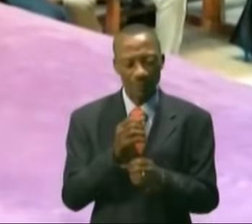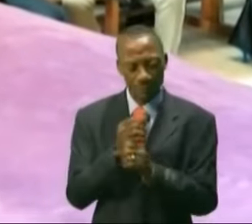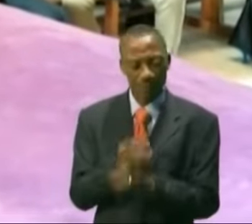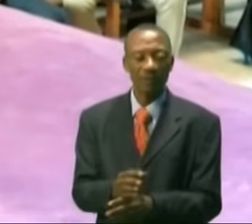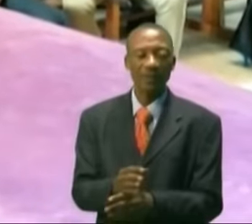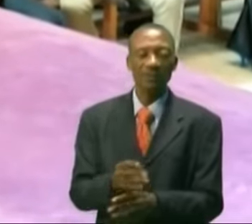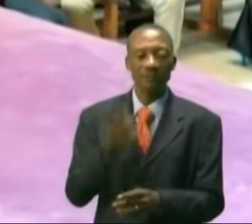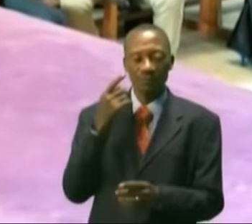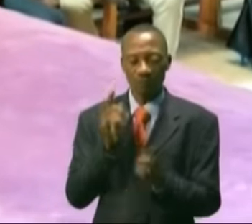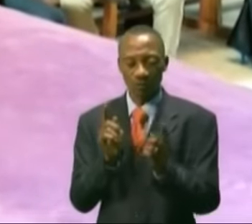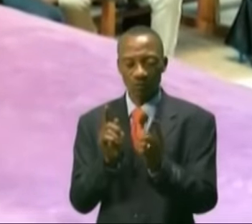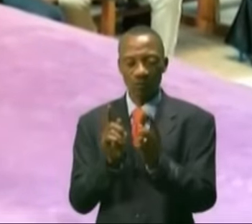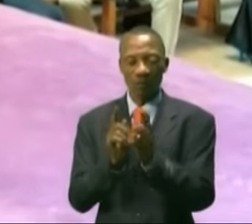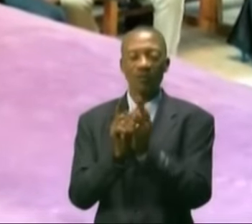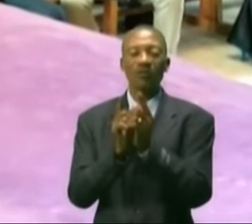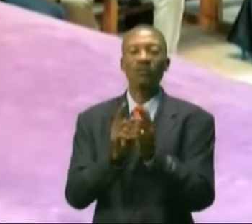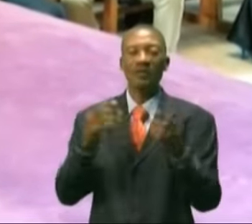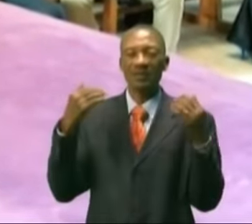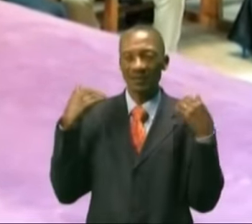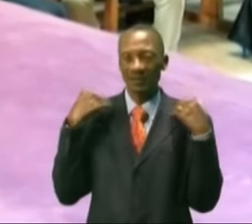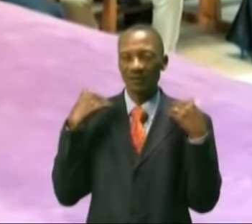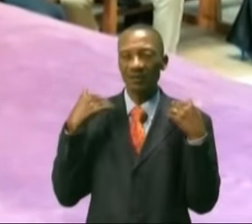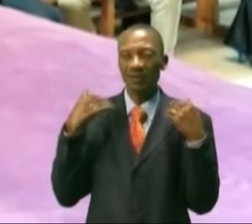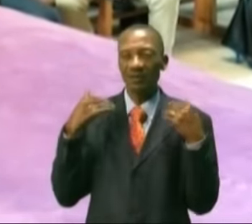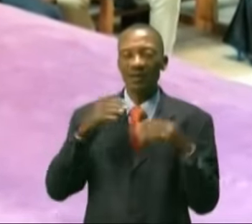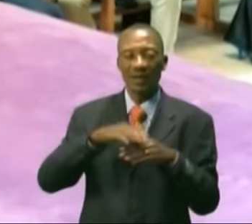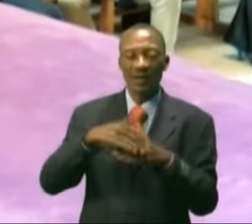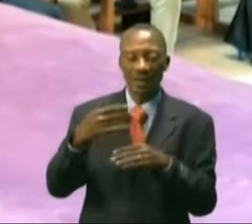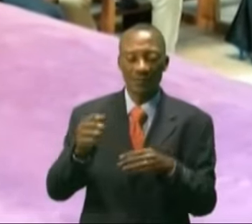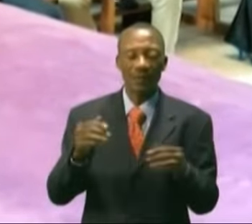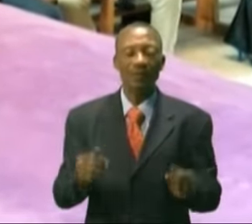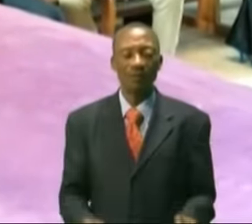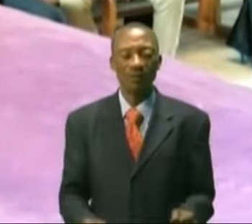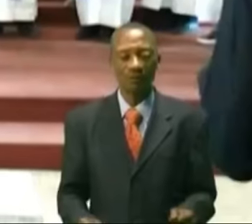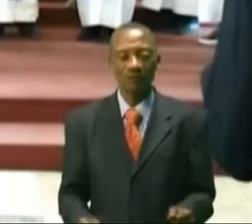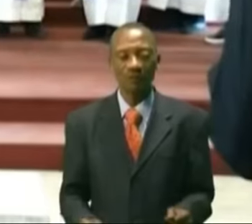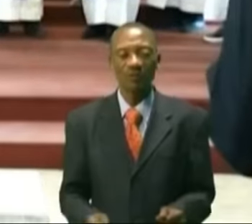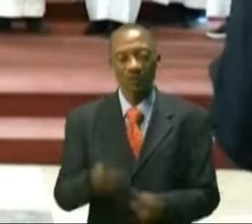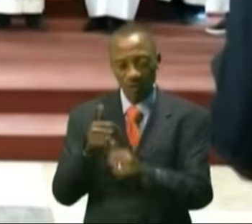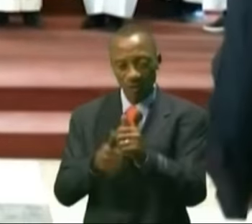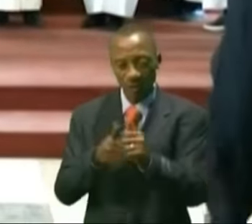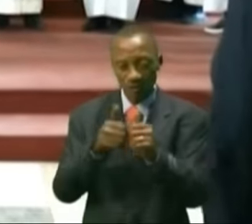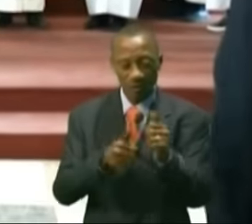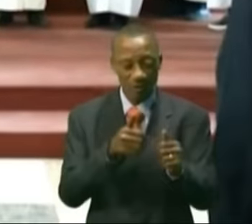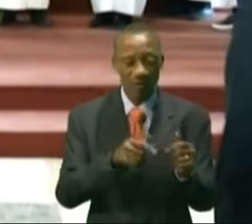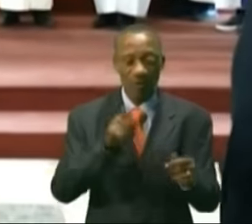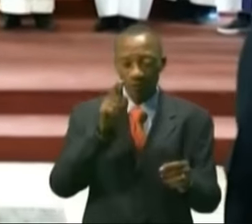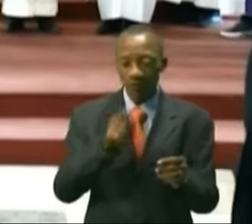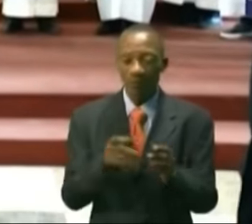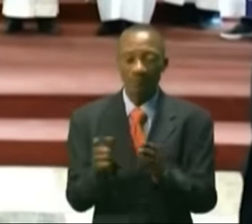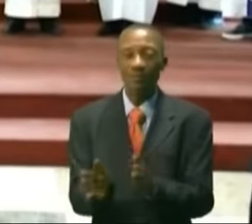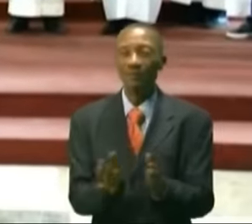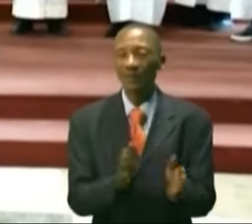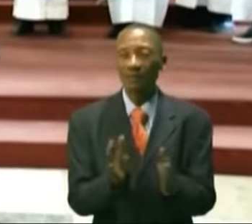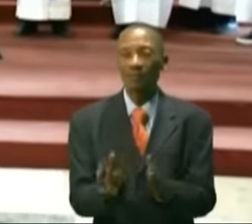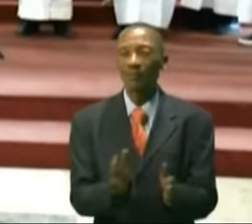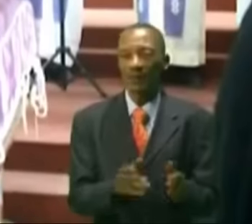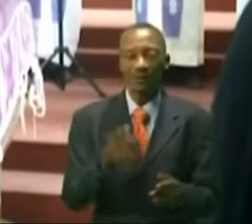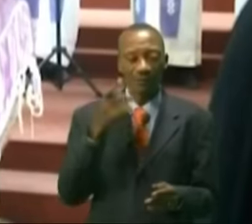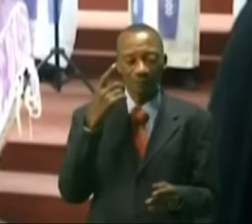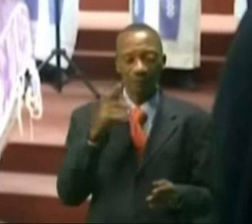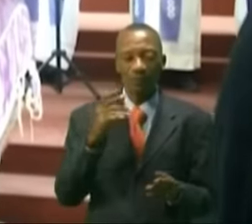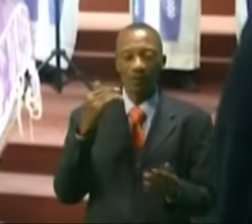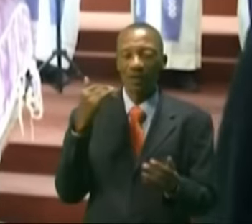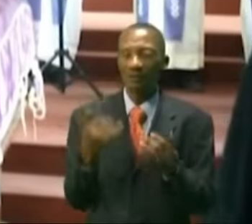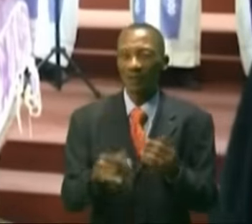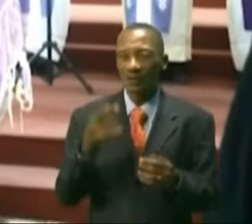dépouille mortelle de l'illustre disparu s'est dirigé vers la nécropole Kimberly. Comme son épouse, il abandonne ses deux filles qu'il a